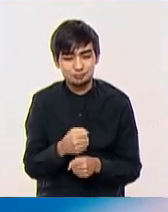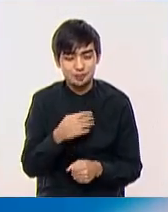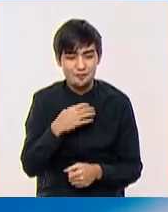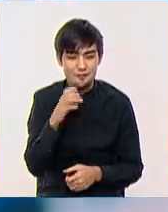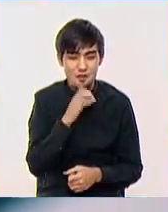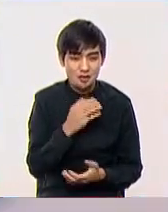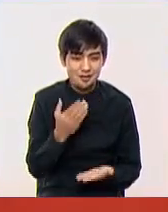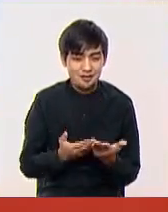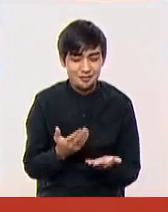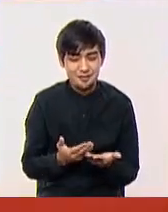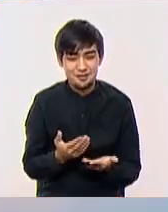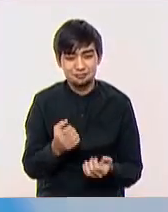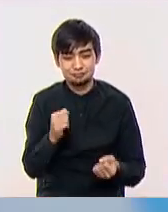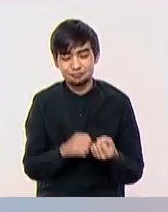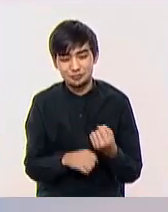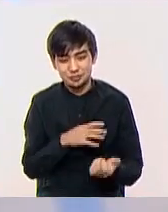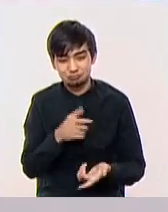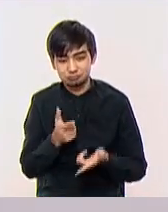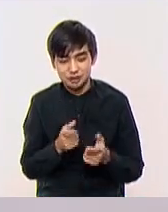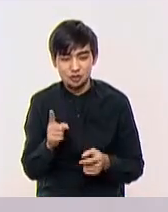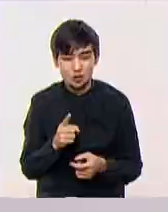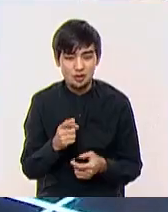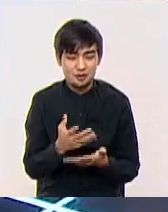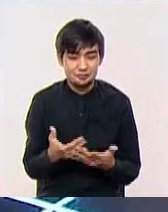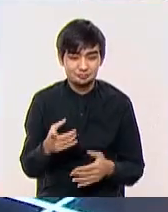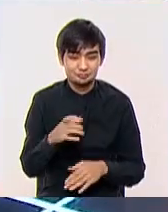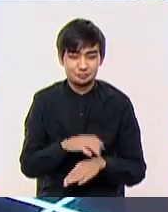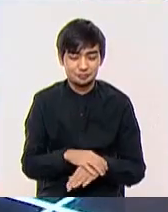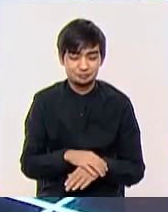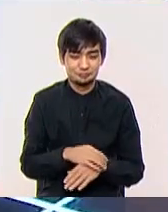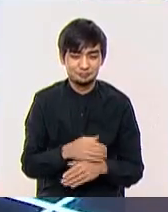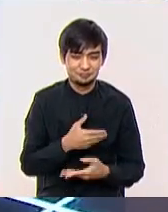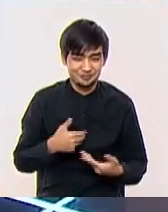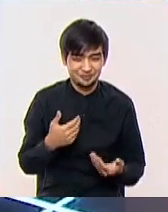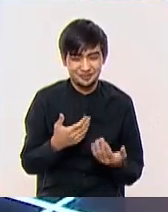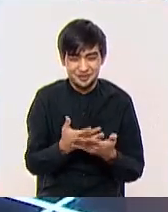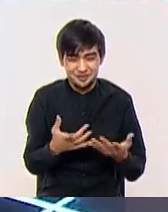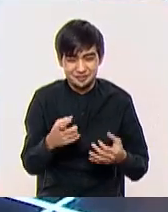тонау мақсатымен шабуыл жасады ма, шын мәнінде тонаумен ұштасқан жыныстық қол сұғушылыққа